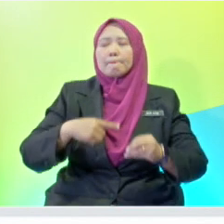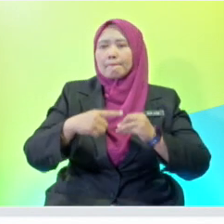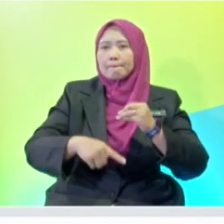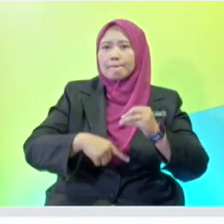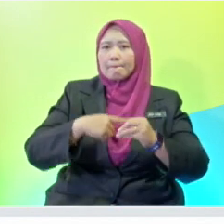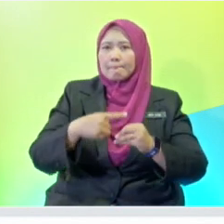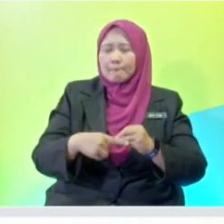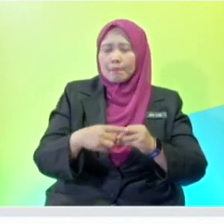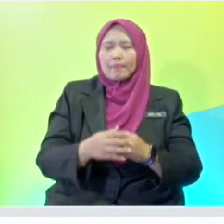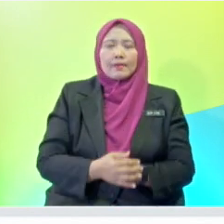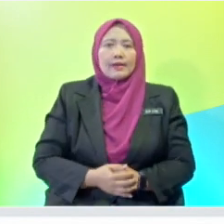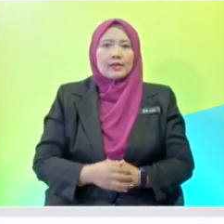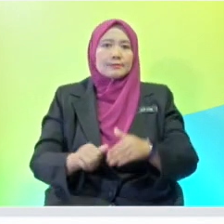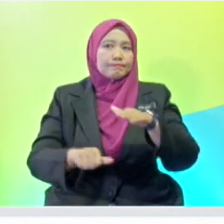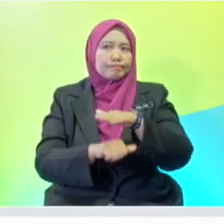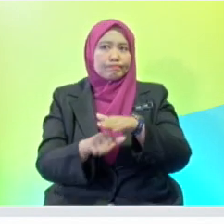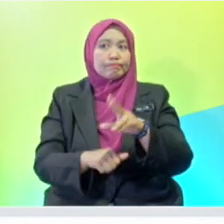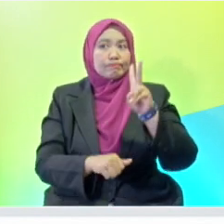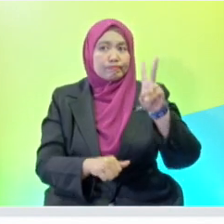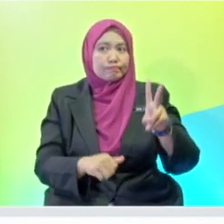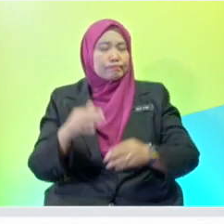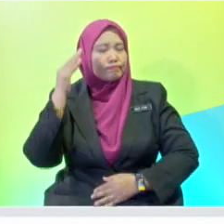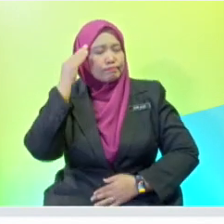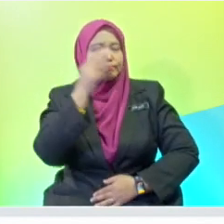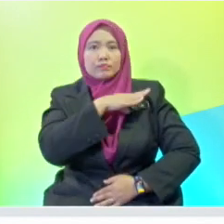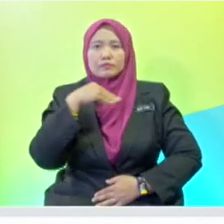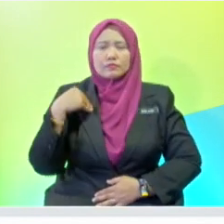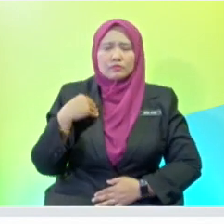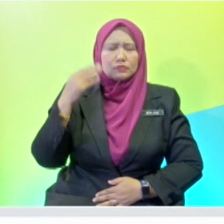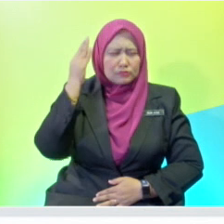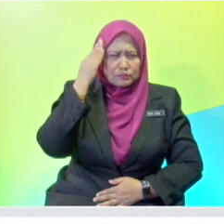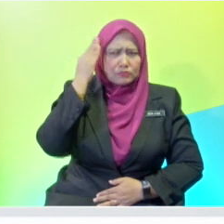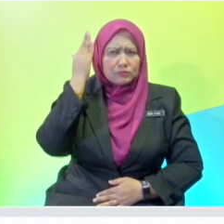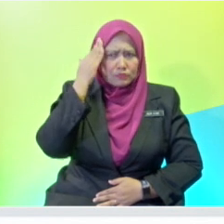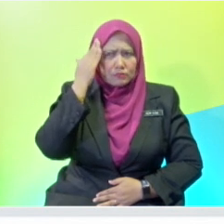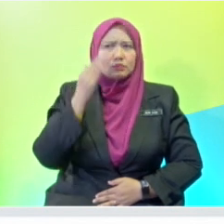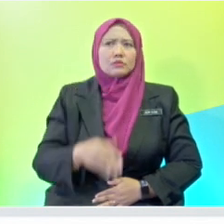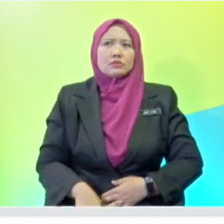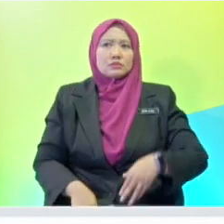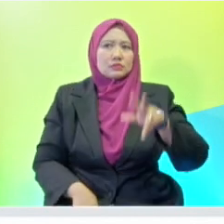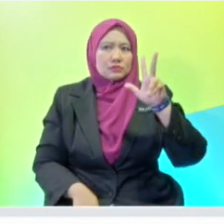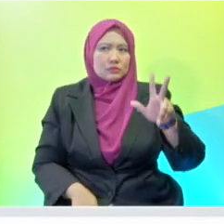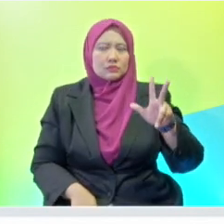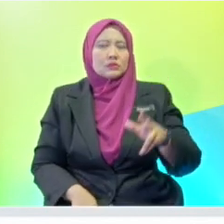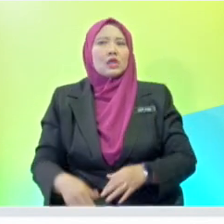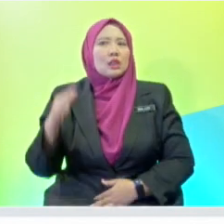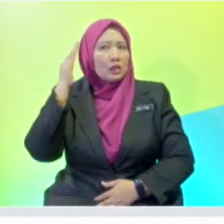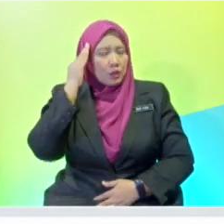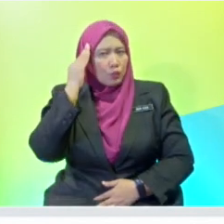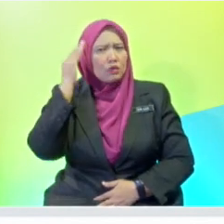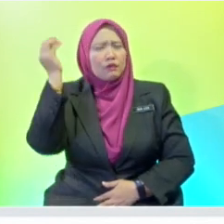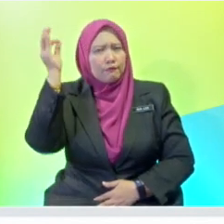tahap kedua ialah murid tahu dan paham tahap ketiga murid tahu paham dan boleh buat bagi suatu